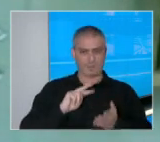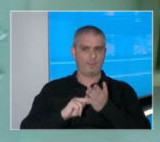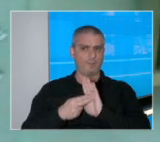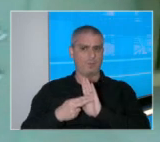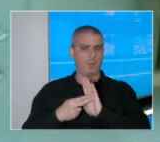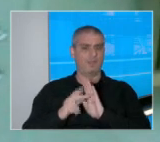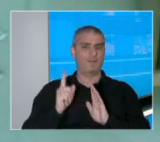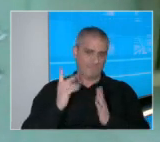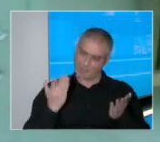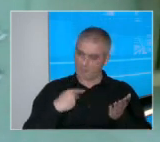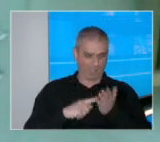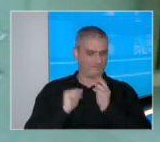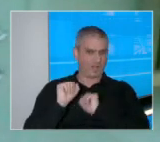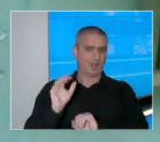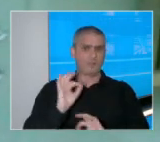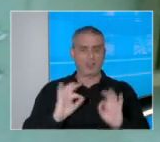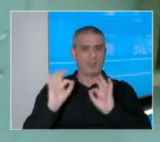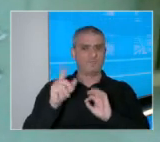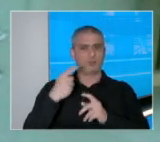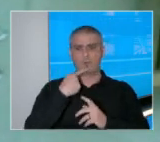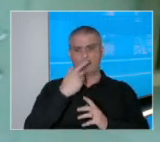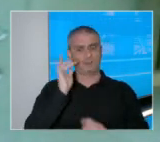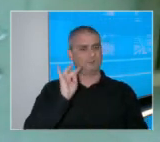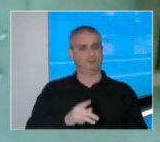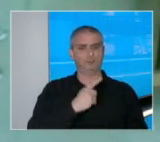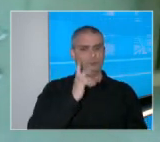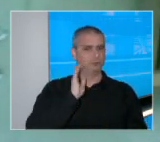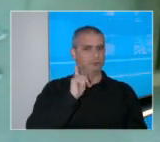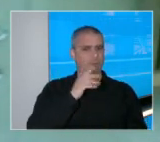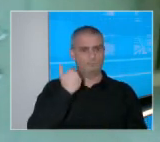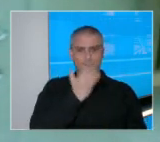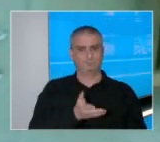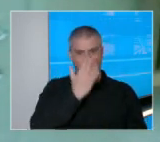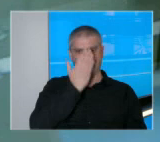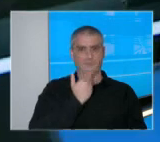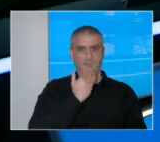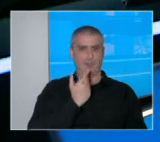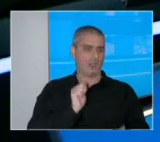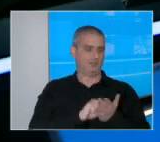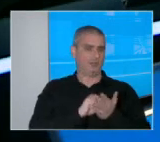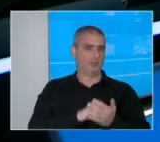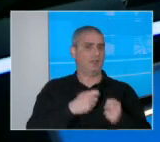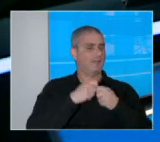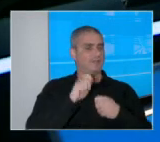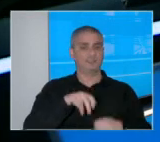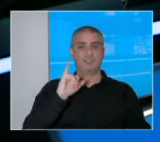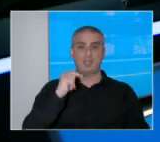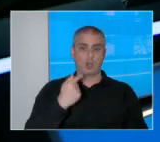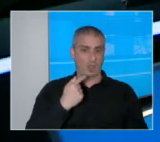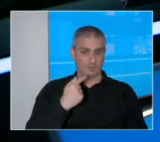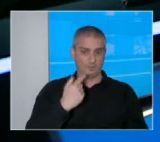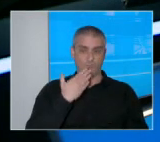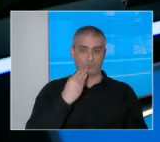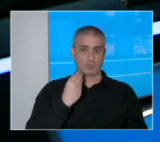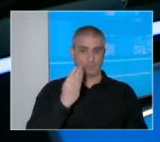בפוליטיקה, ואני שום כוונה לגבות איזשהו מישהו שמוציא את דיבתה של ישראל, חס וחלילה. חבר הכנסת יאיר גולן,